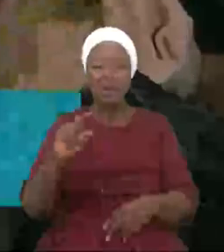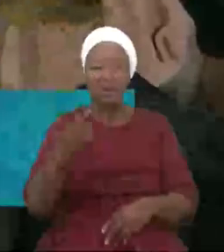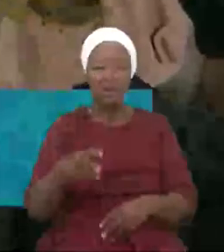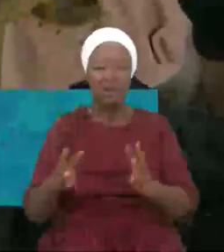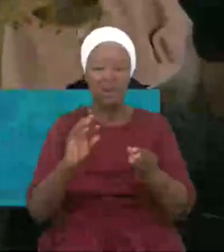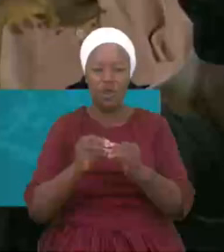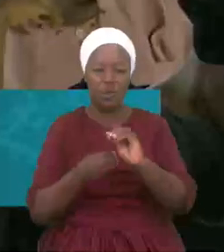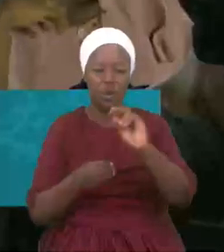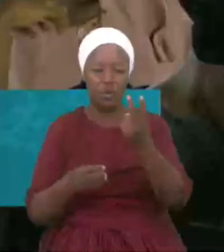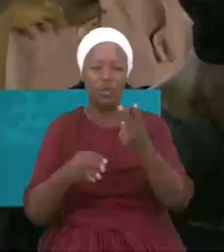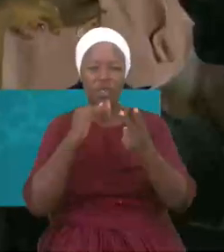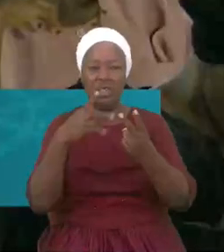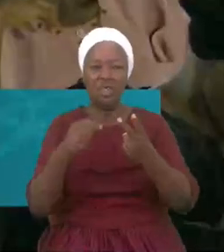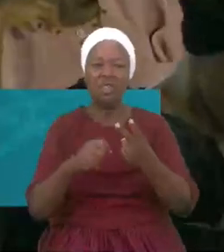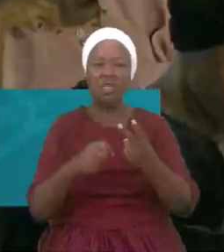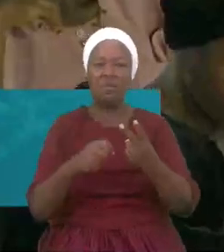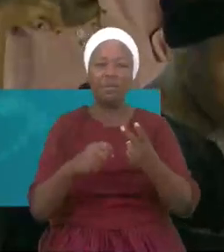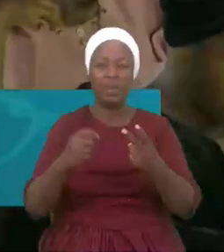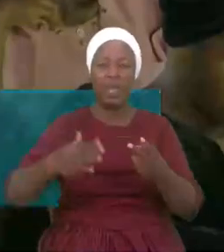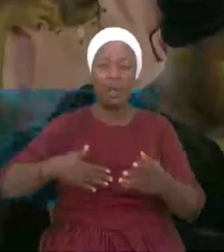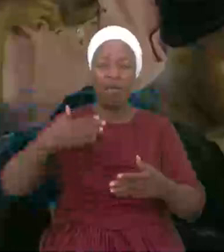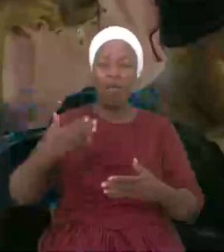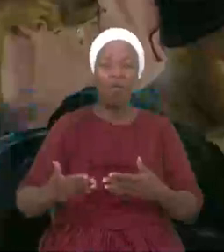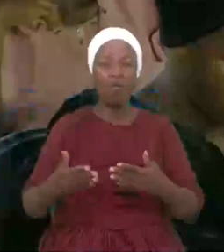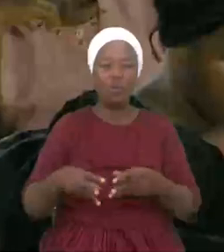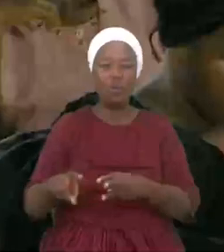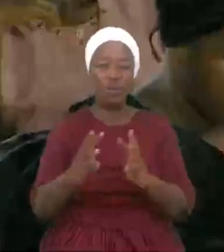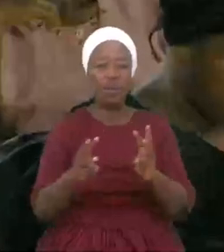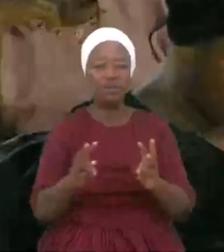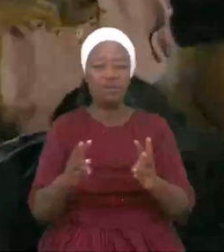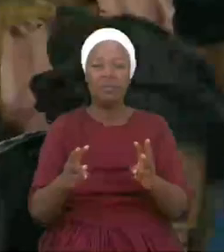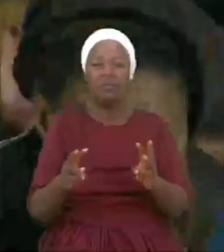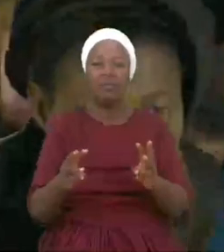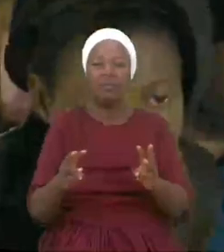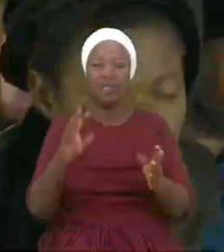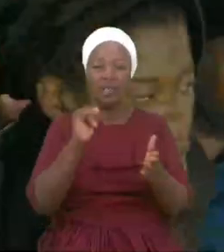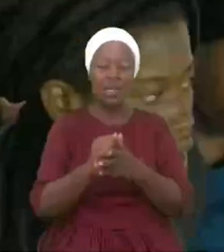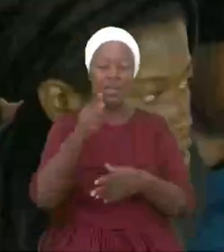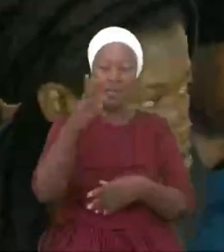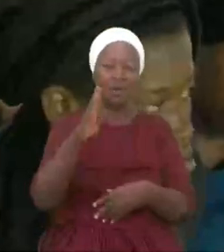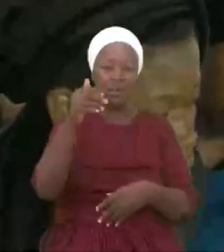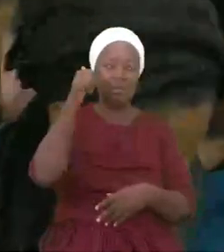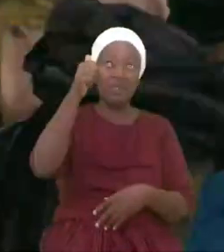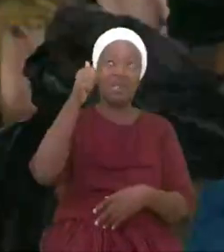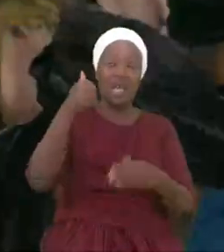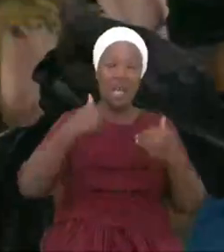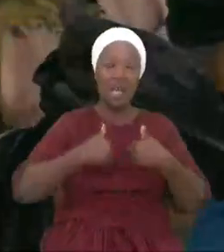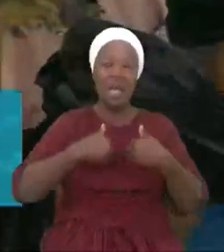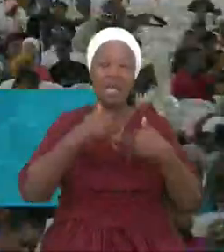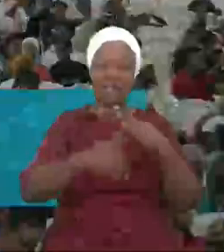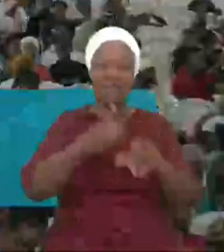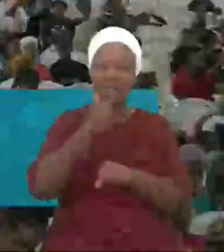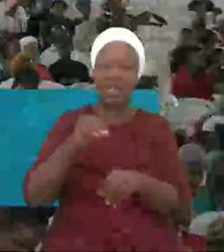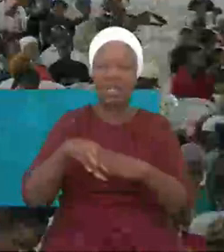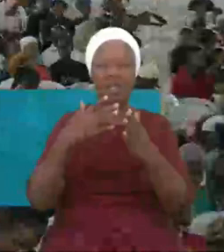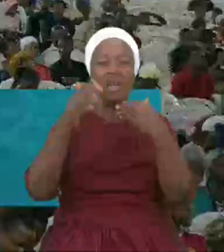points premiers points c'est l'unique voix de c'est la voix ordonnée la voix